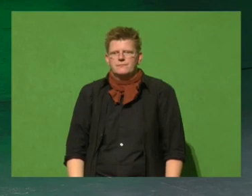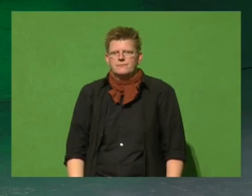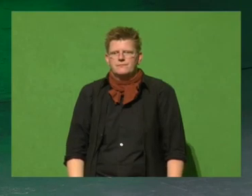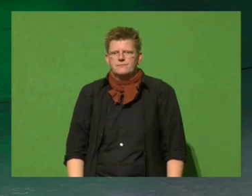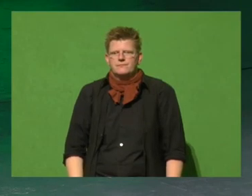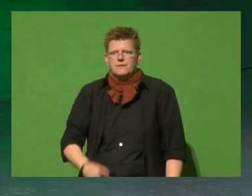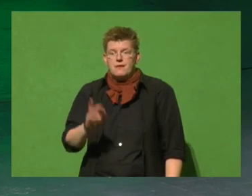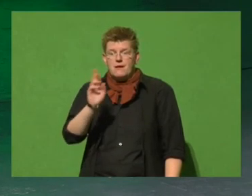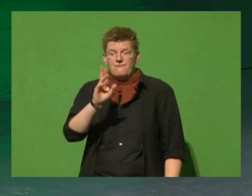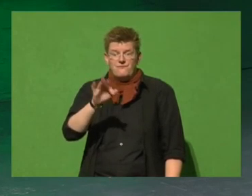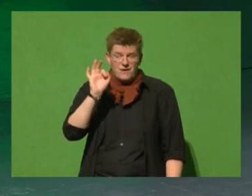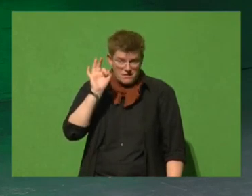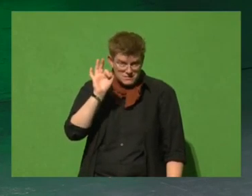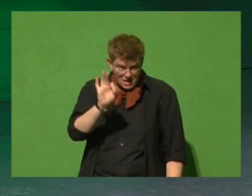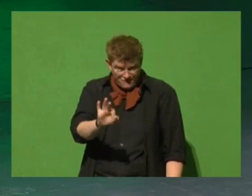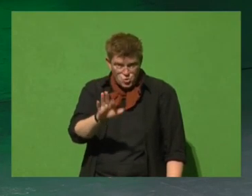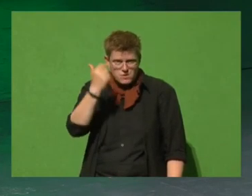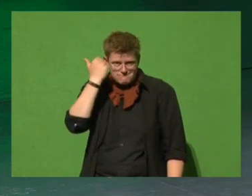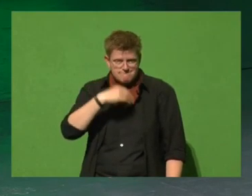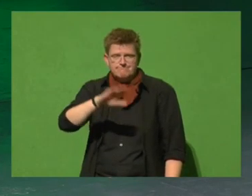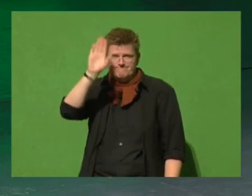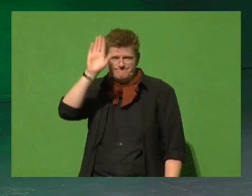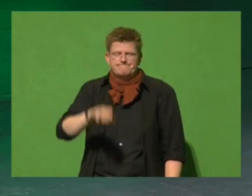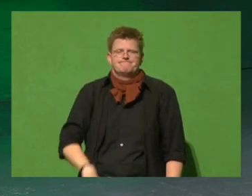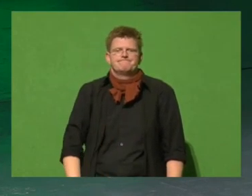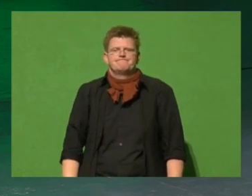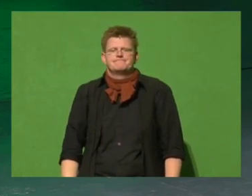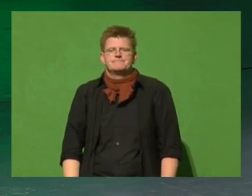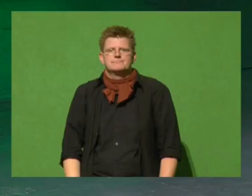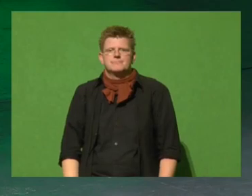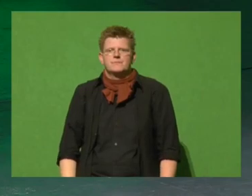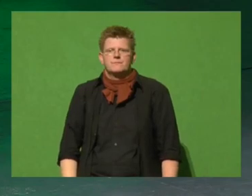dieses Satzungsänderungsantrages ist, bitte jetzt die Karte hoch.